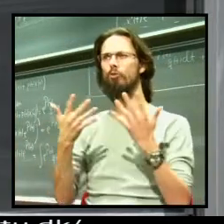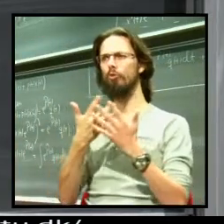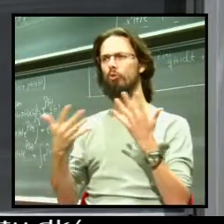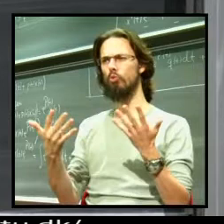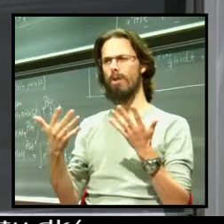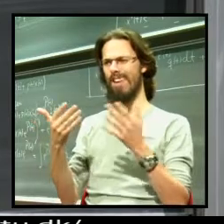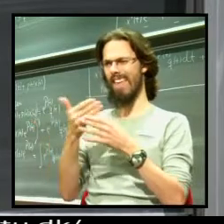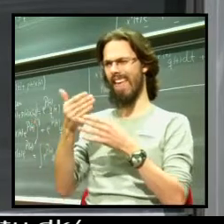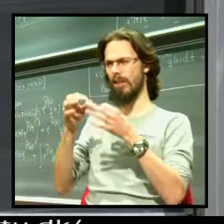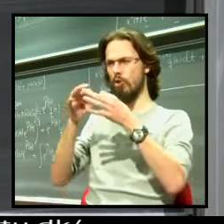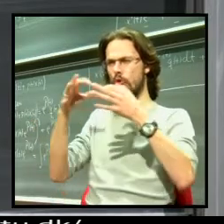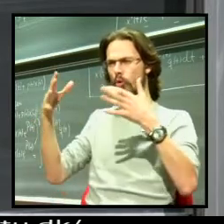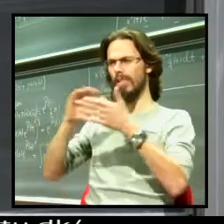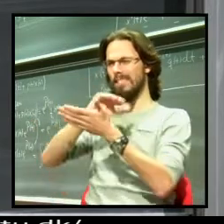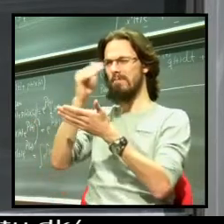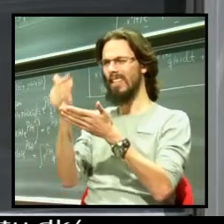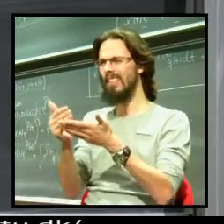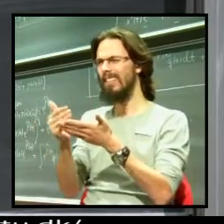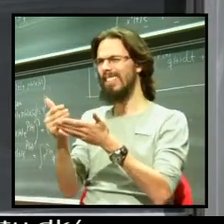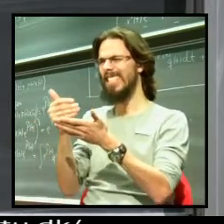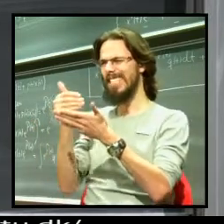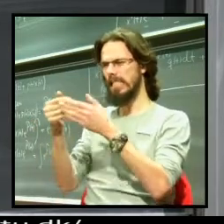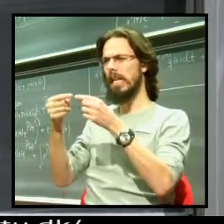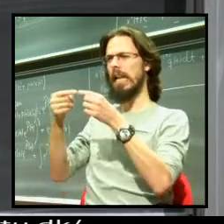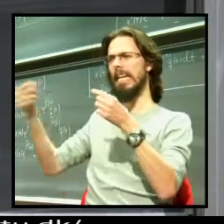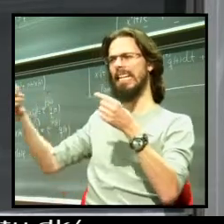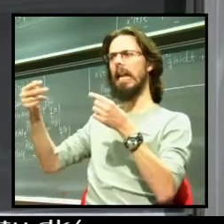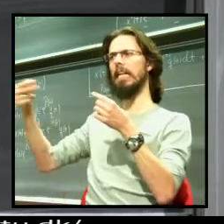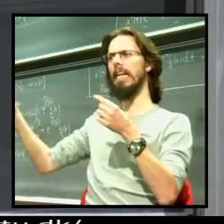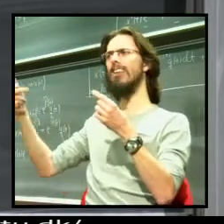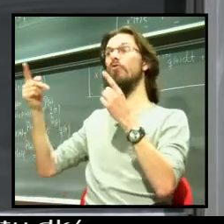af løsningsmængder til lineære ligninger var?